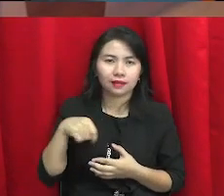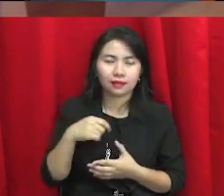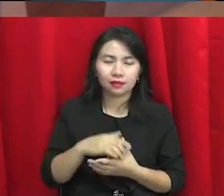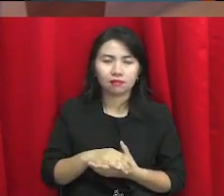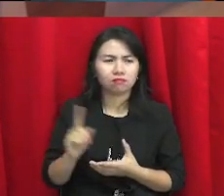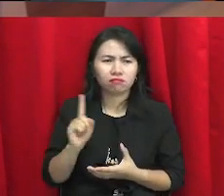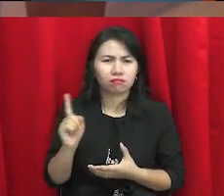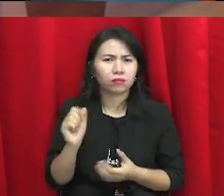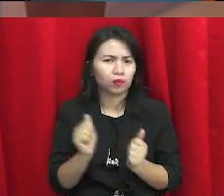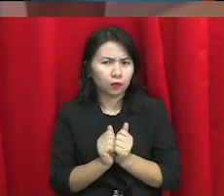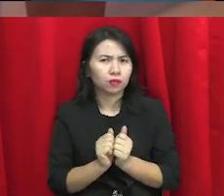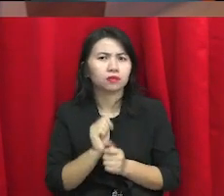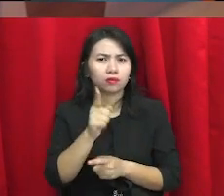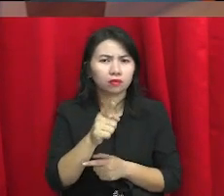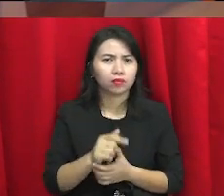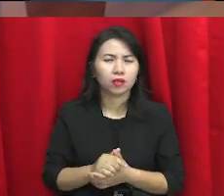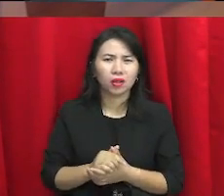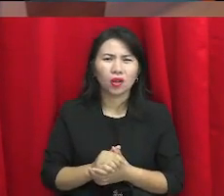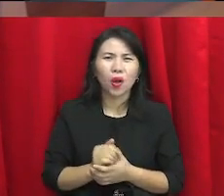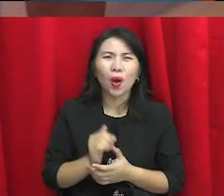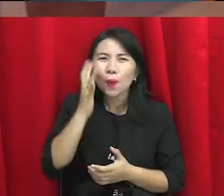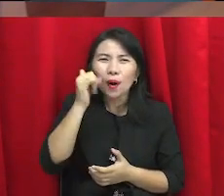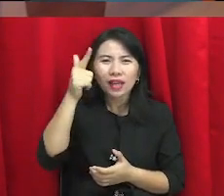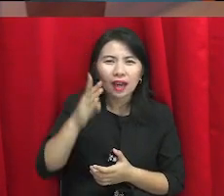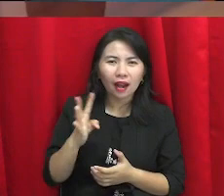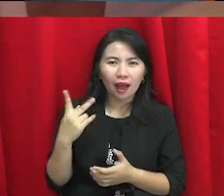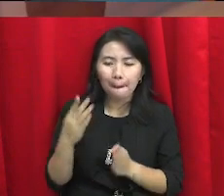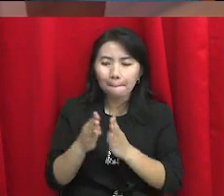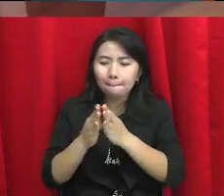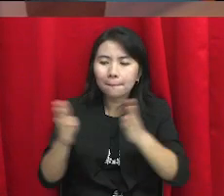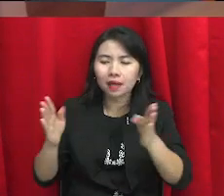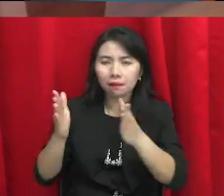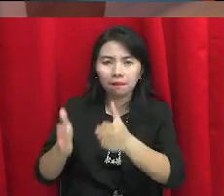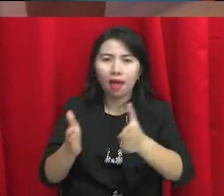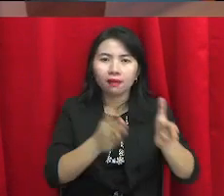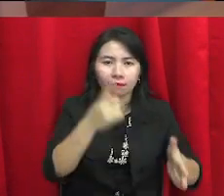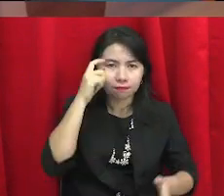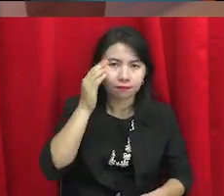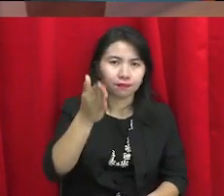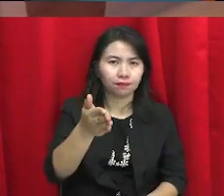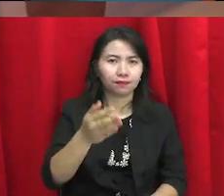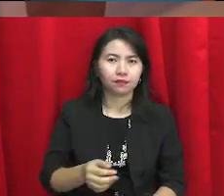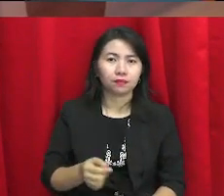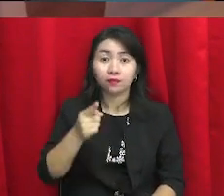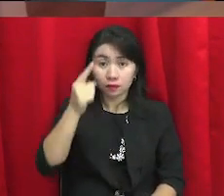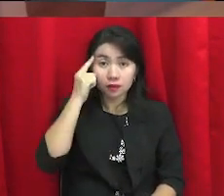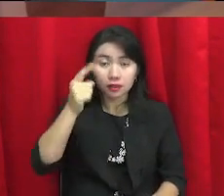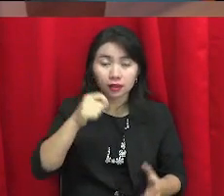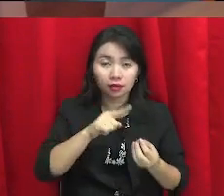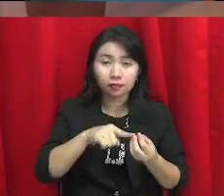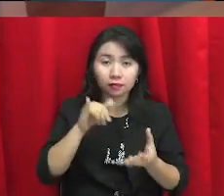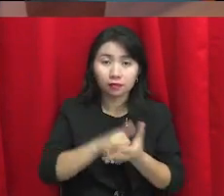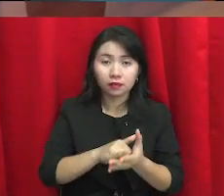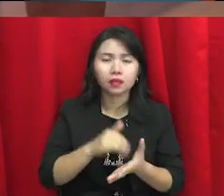Anong meron sa iyo? Bakit ganun kapag planuhan ng Diyos? Naisip niyo ba yun? Inuulit ko, young people, tandaan niyo yung sinabi